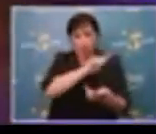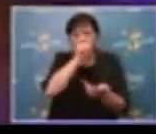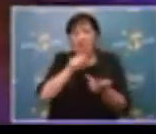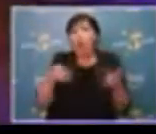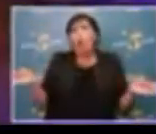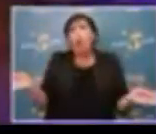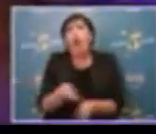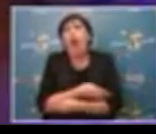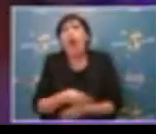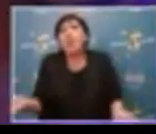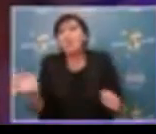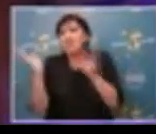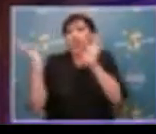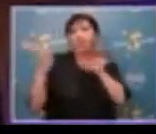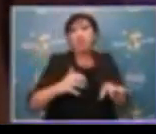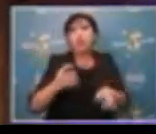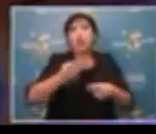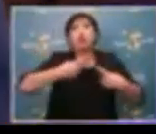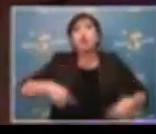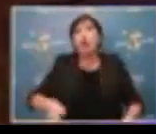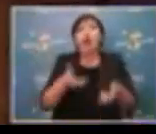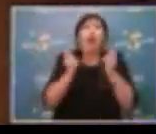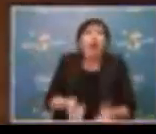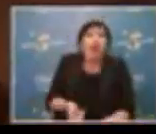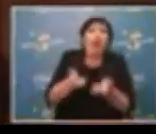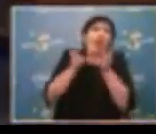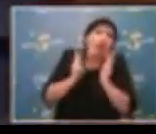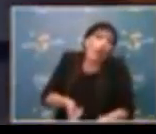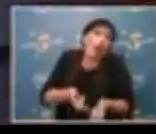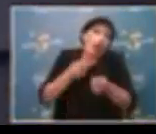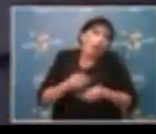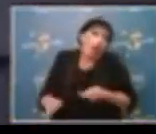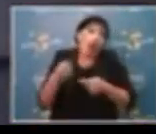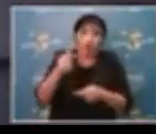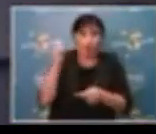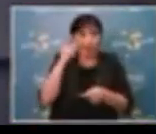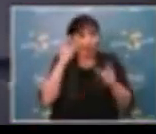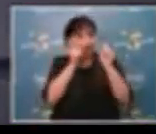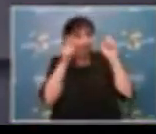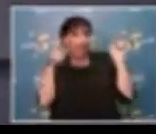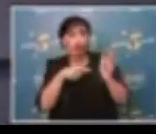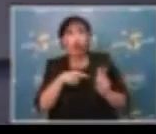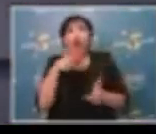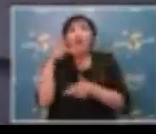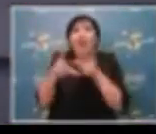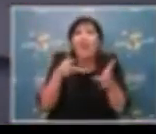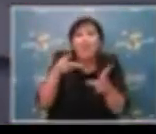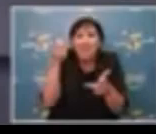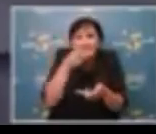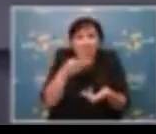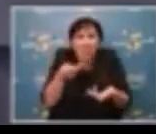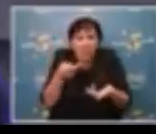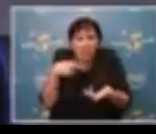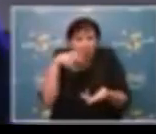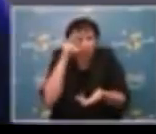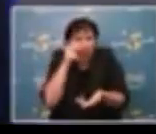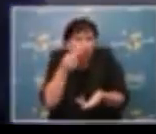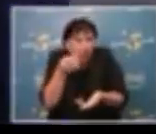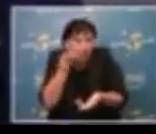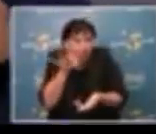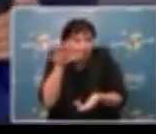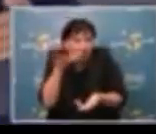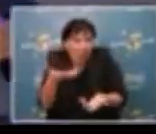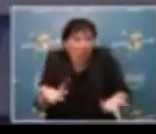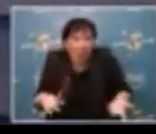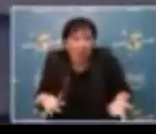qualsiasi cosa. E noi parliamo come ho detto nel video, parliamo di cose che magari conosciamo appena, parliamo